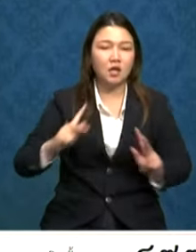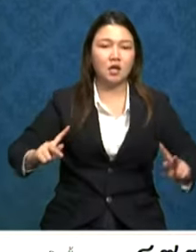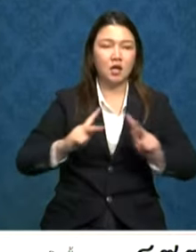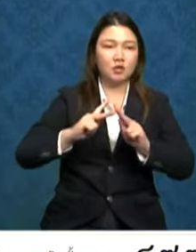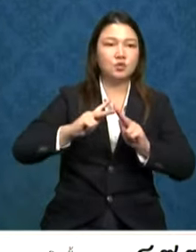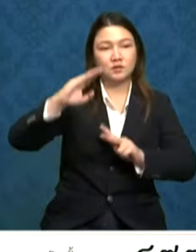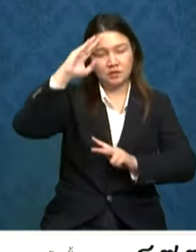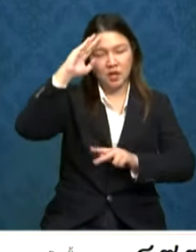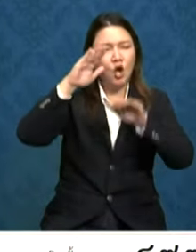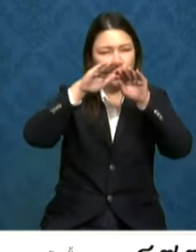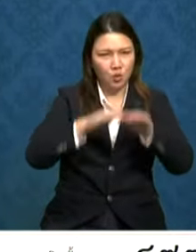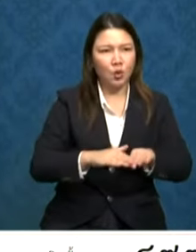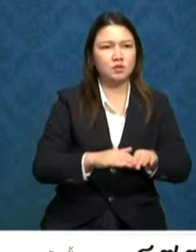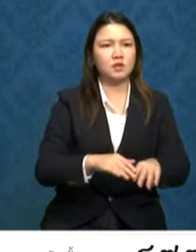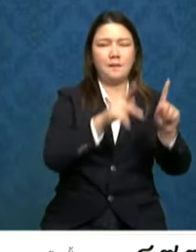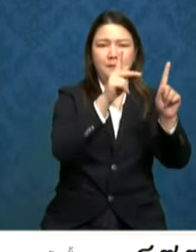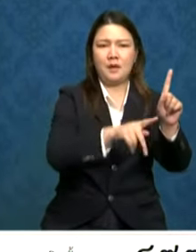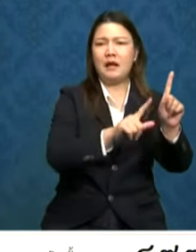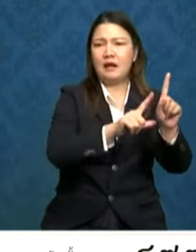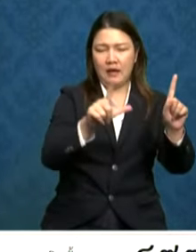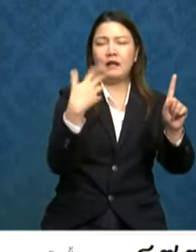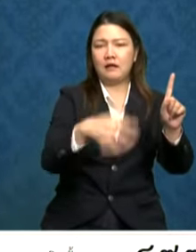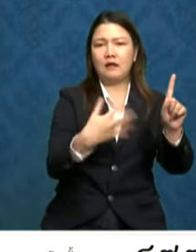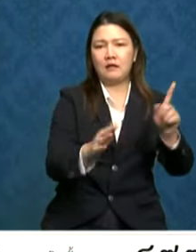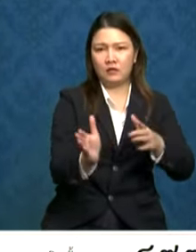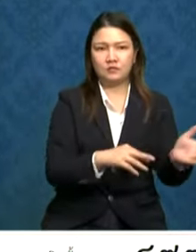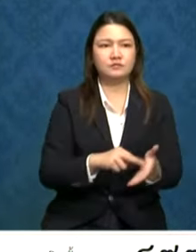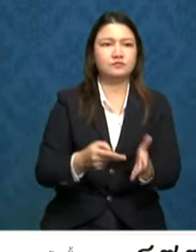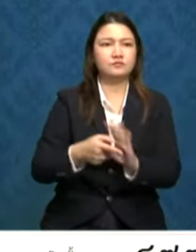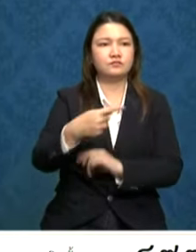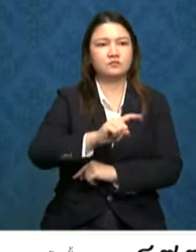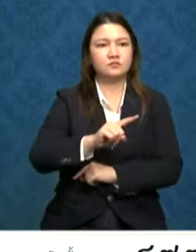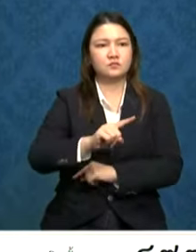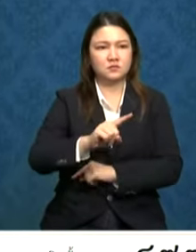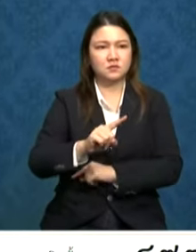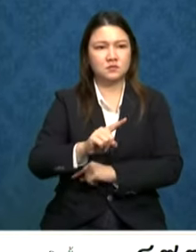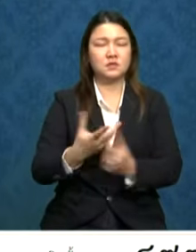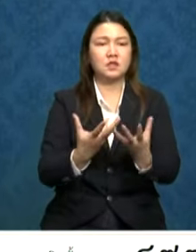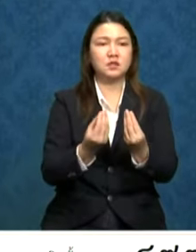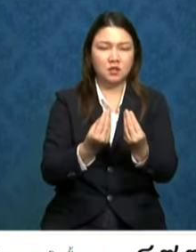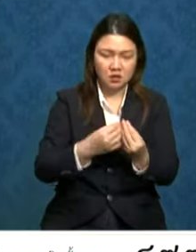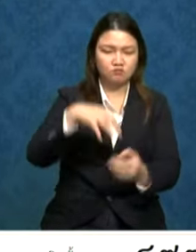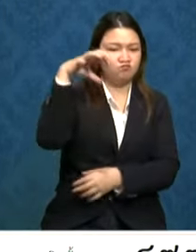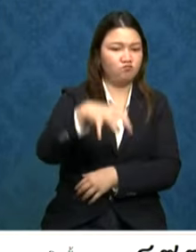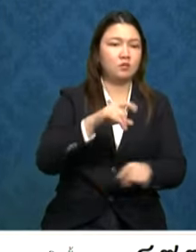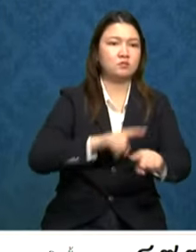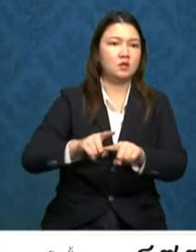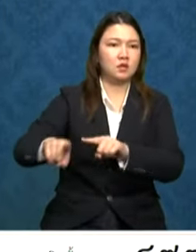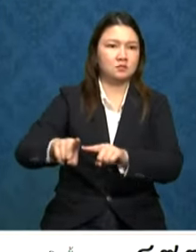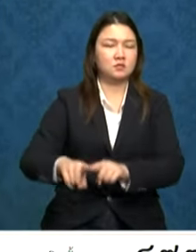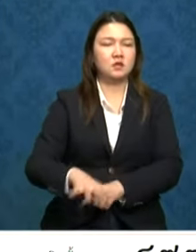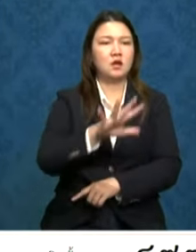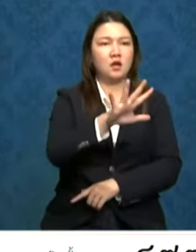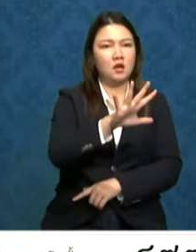โดนปรับลดไปพันกว่าล้านเนี่ยแล้วก็เป็นงบที่ดินสิ่งก่อสร้างเนี่ย 5600